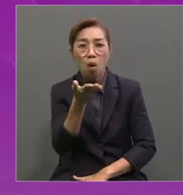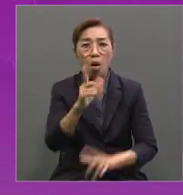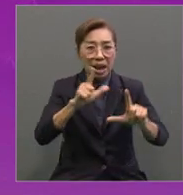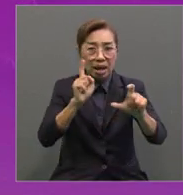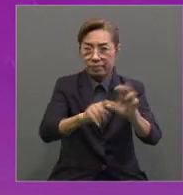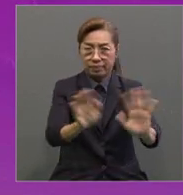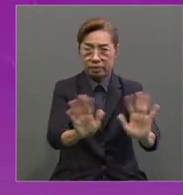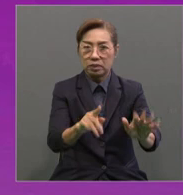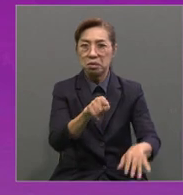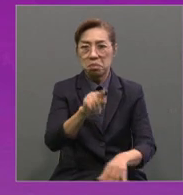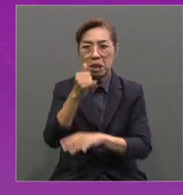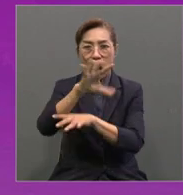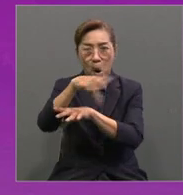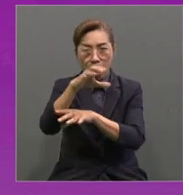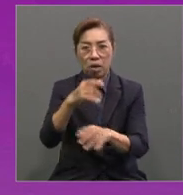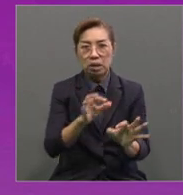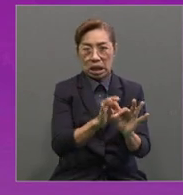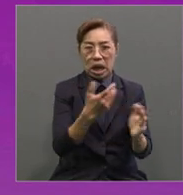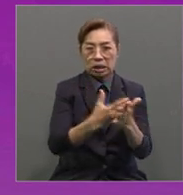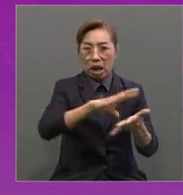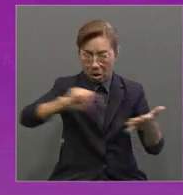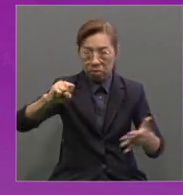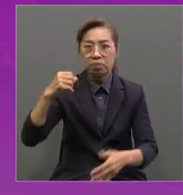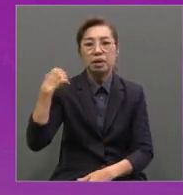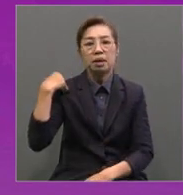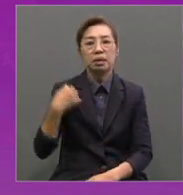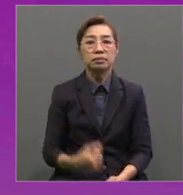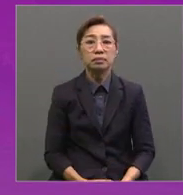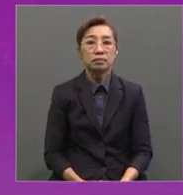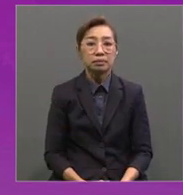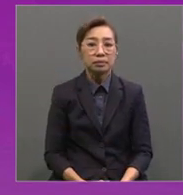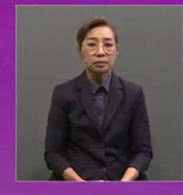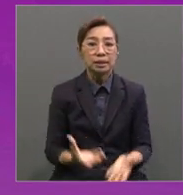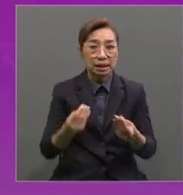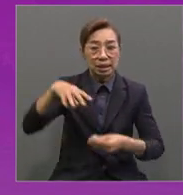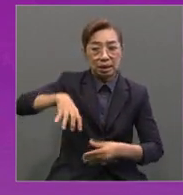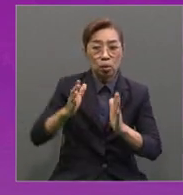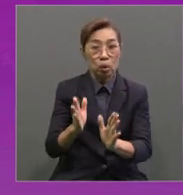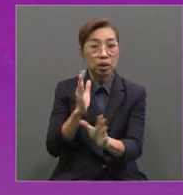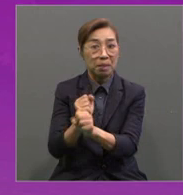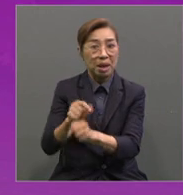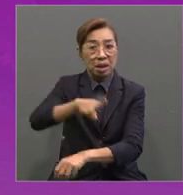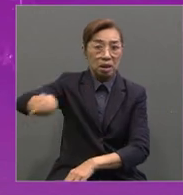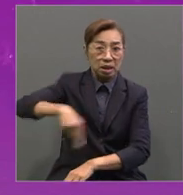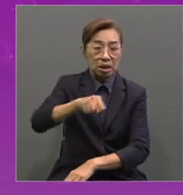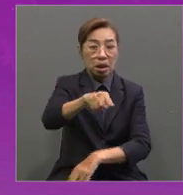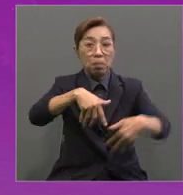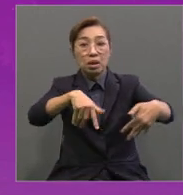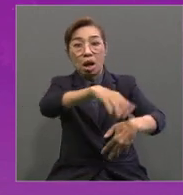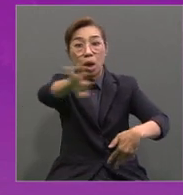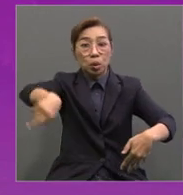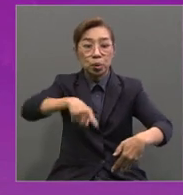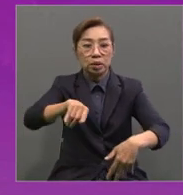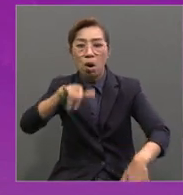นะฮะอาจจะถูกหลอกดูดเงินจากบัญชีได้ย้ำกันอีกครั้งนึงเจ้าหน้าที่กรมที่ดินจะไม่โทรไปหาพี่น้องประชา